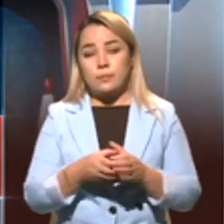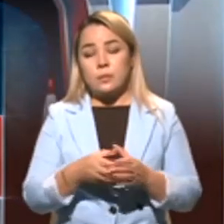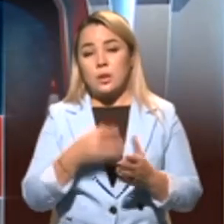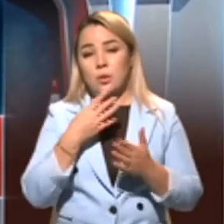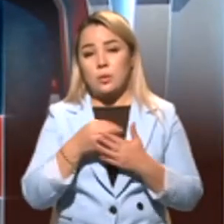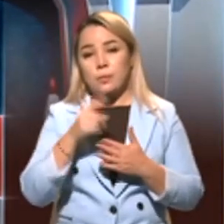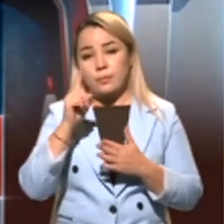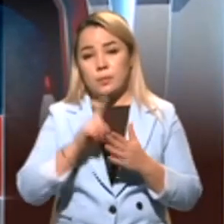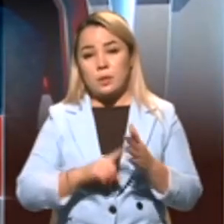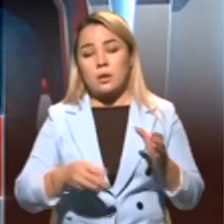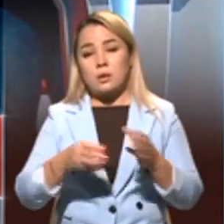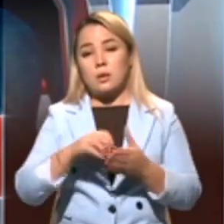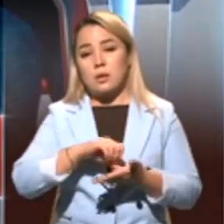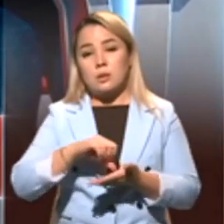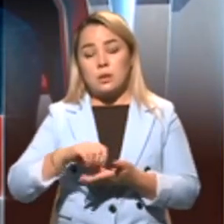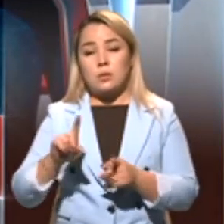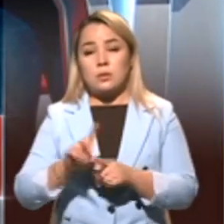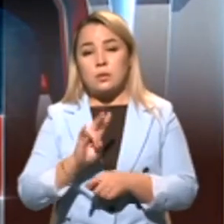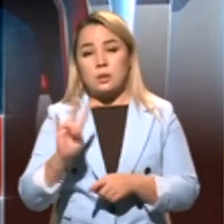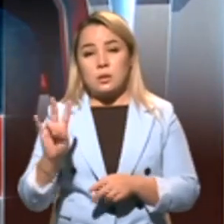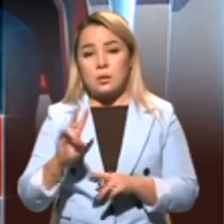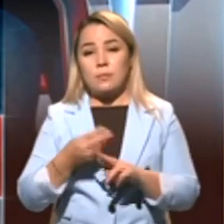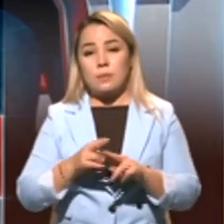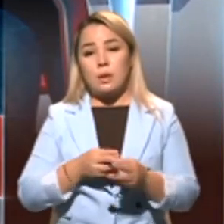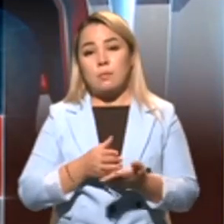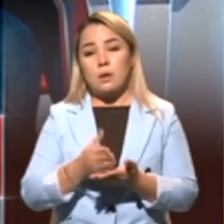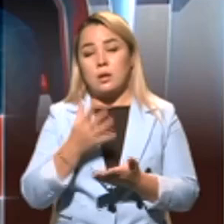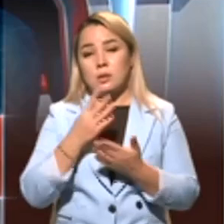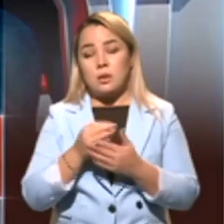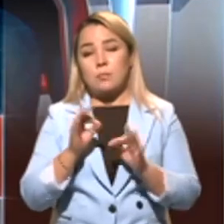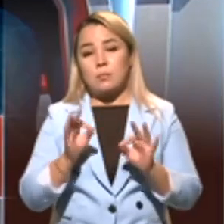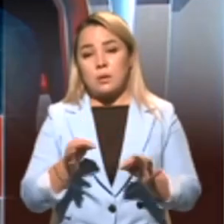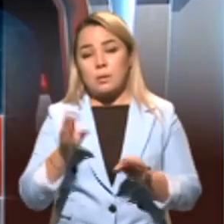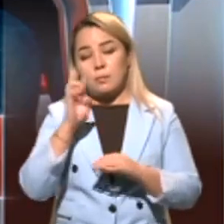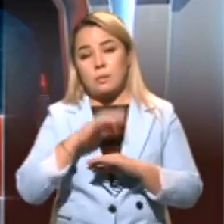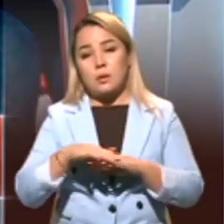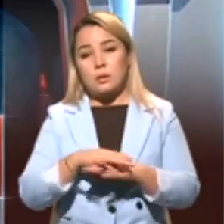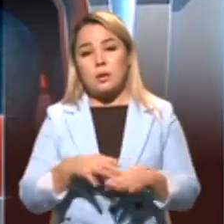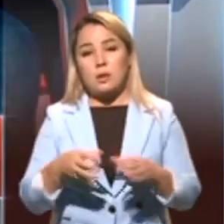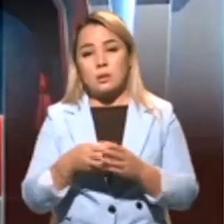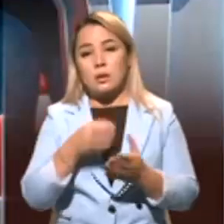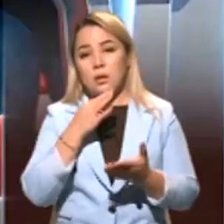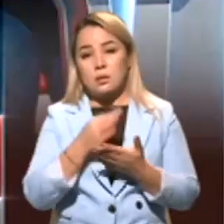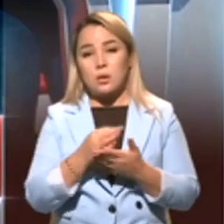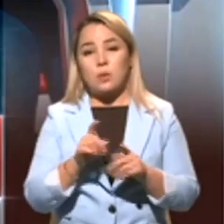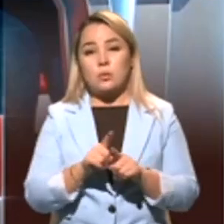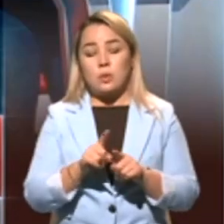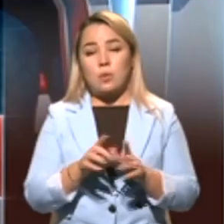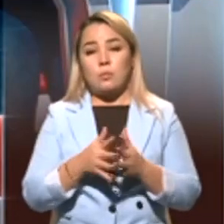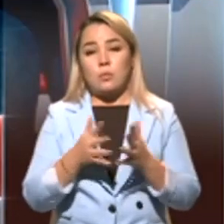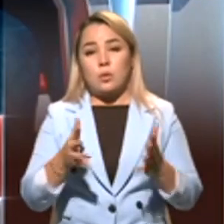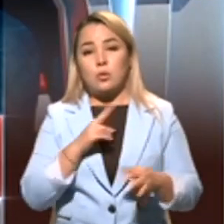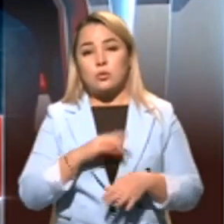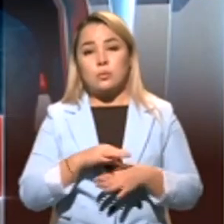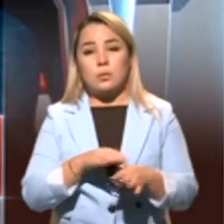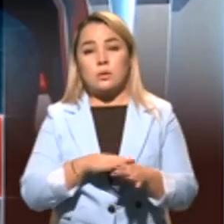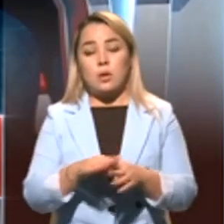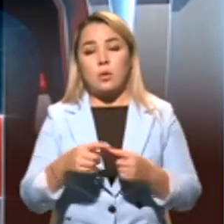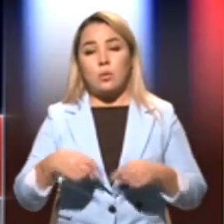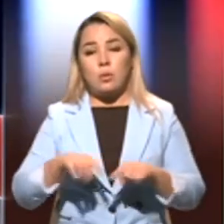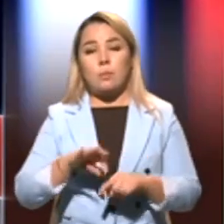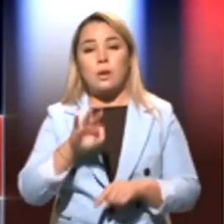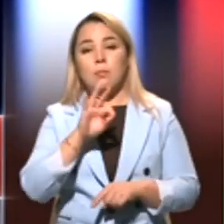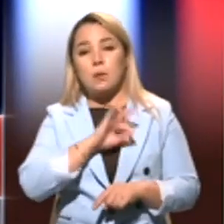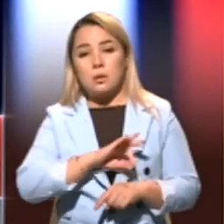діни бірлестіктерді дұрыс бағыт-бағдар беретін болса мемлекет тарапынан, бұл кәдімгідей үлкен жұмыс атқаратын, қоғамға